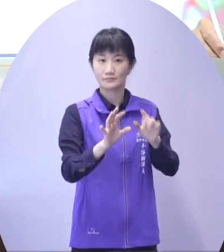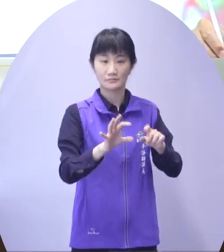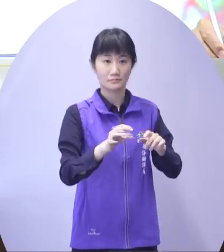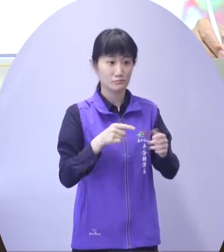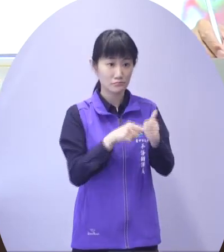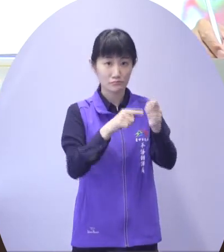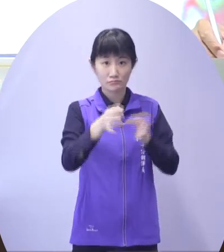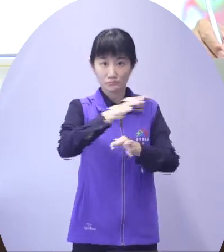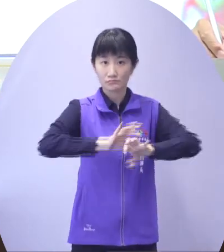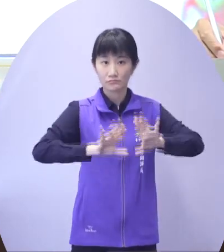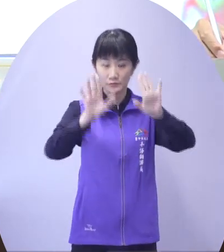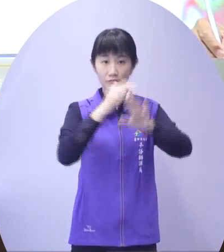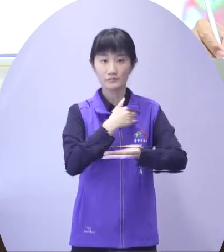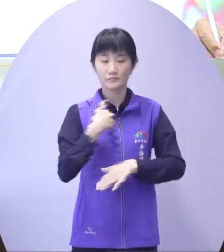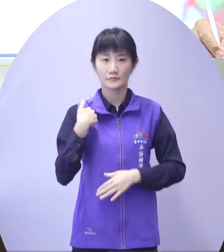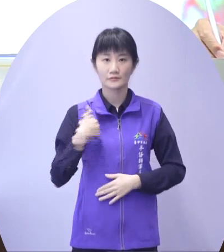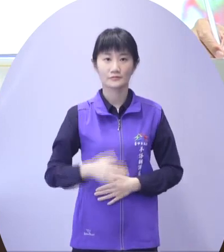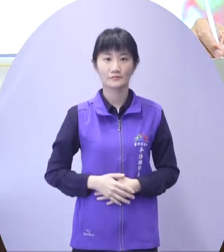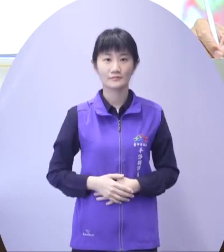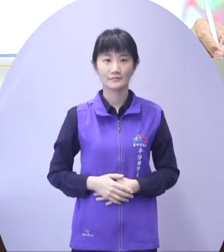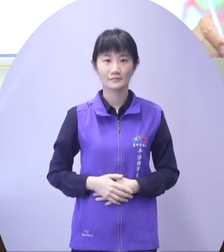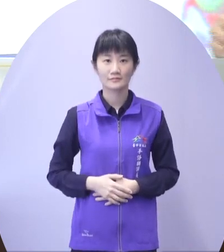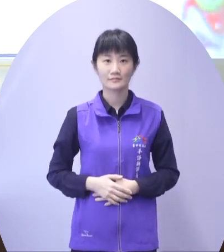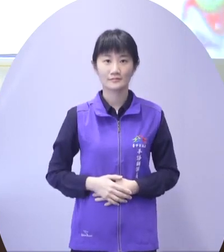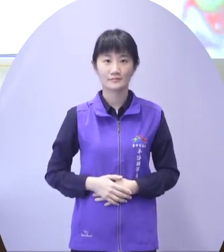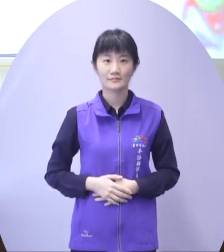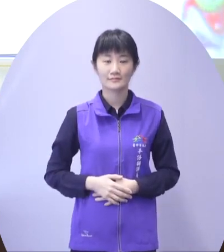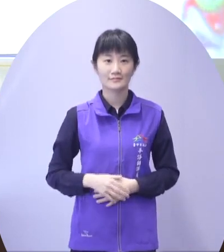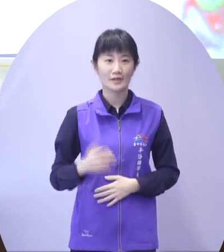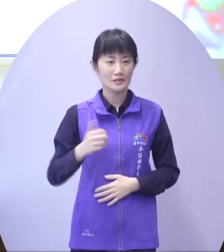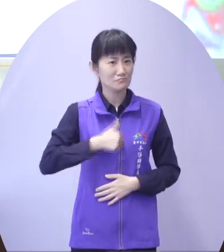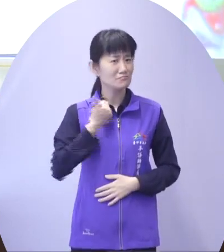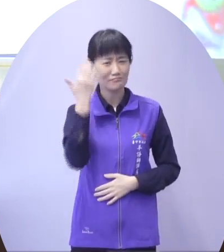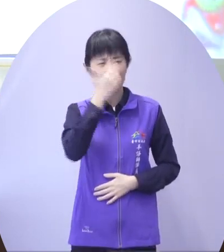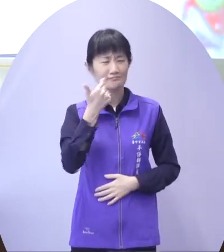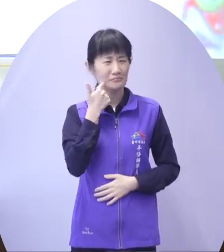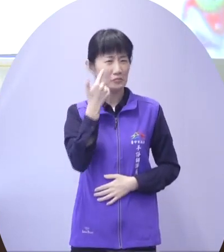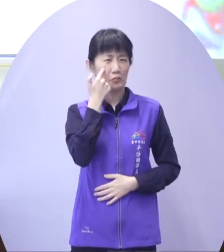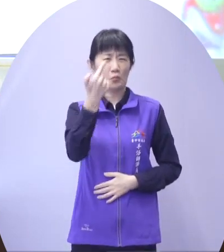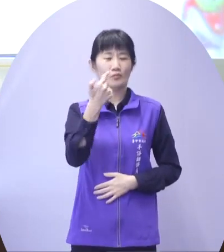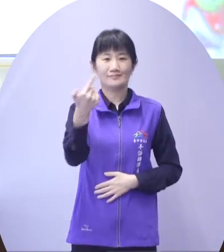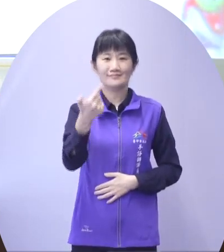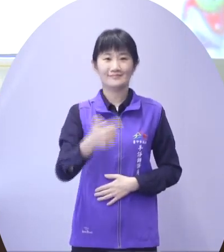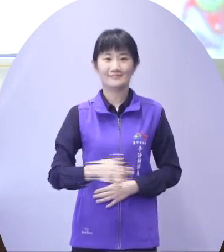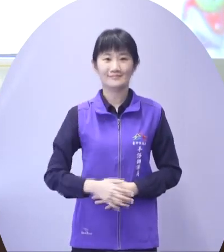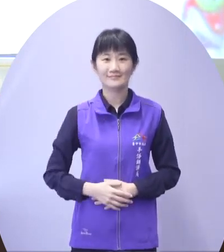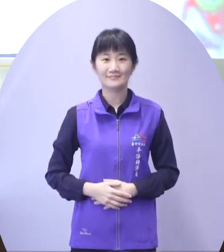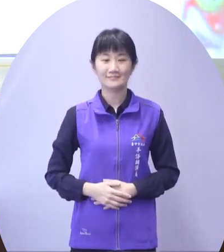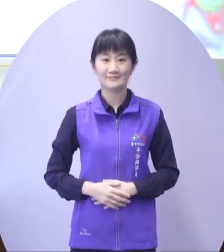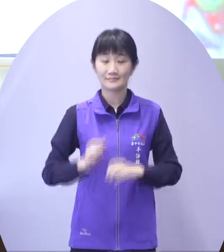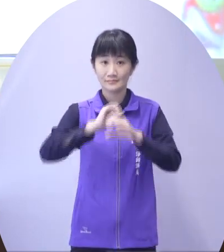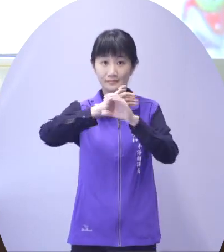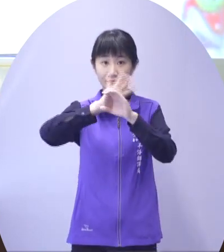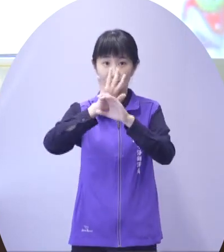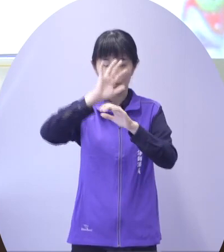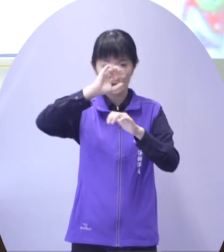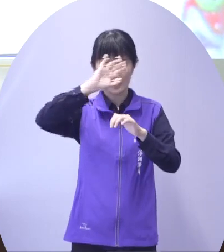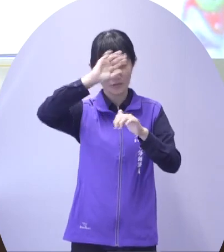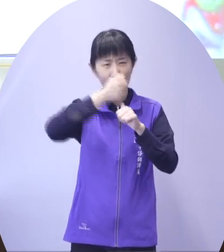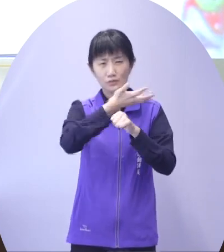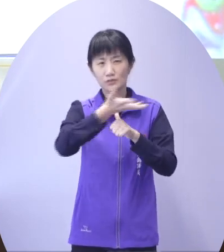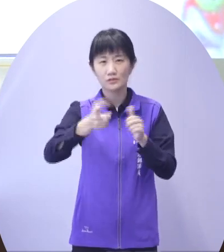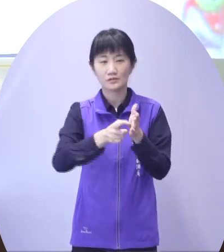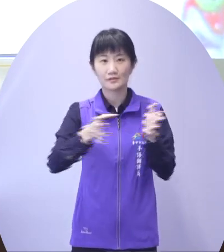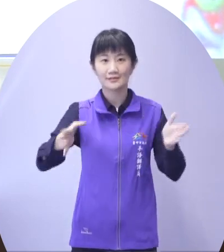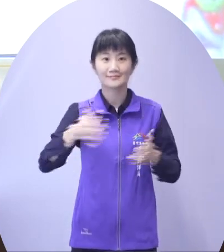所以它就是台湾的普罗旺斯，风景美得不得了。所以在这个疫情期间哈，我们欢迎大